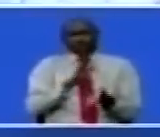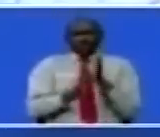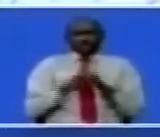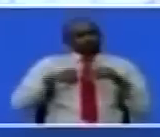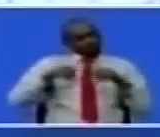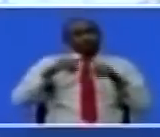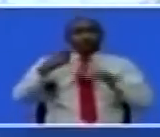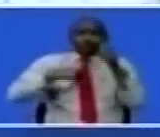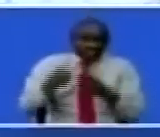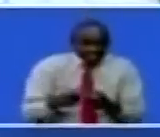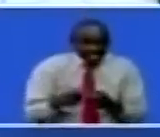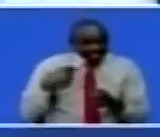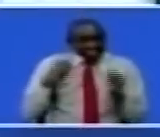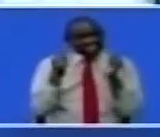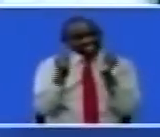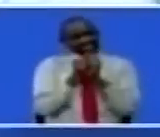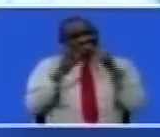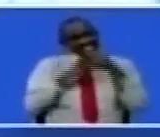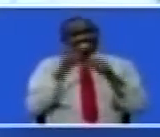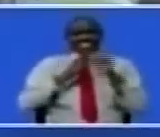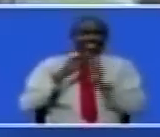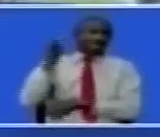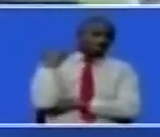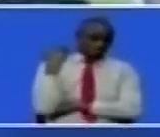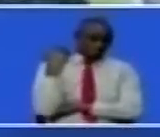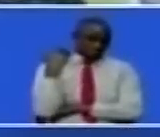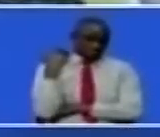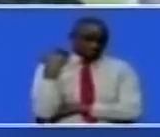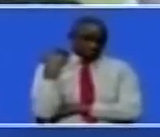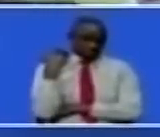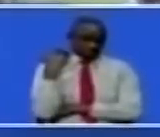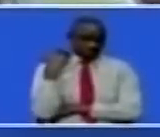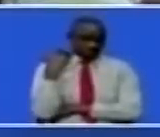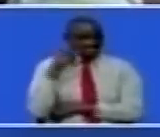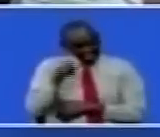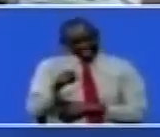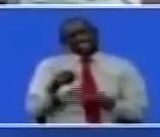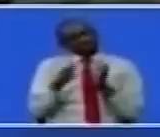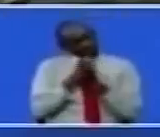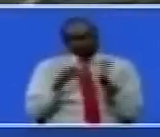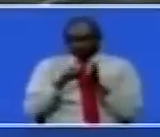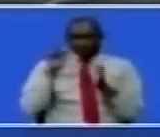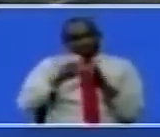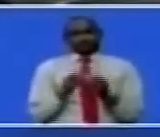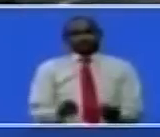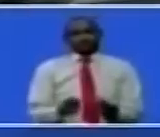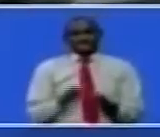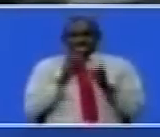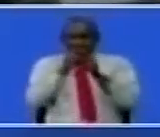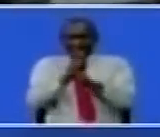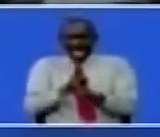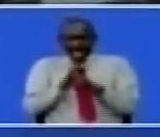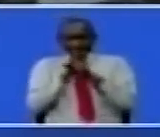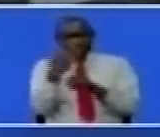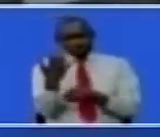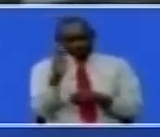utaratibu takribani miaka 17 iliyopita. Now this matter has to be resolved by the commission. Kwa umakini,